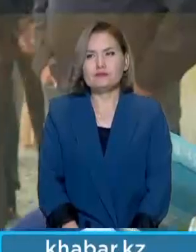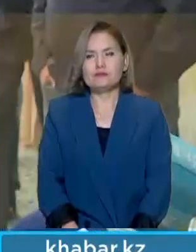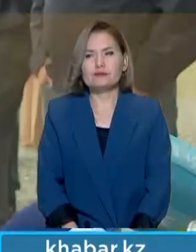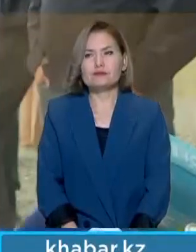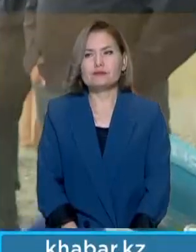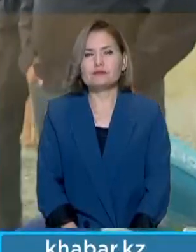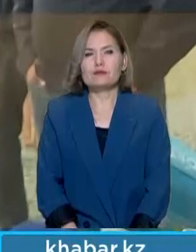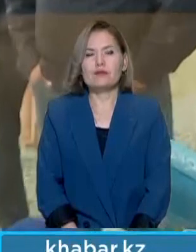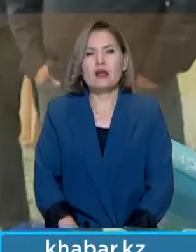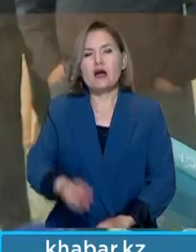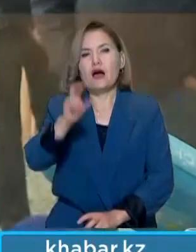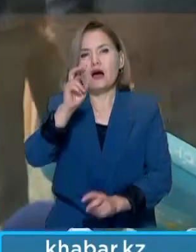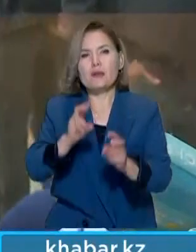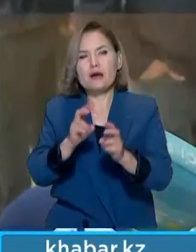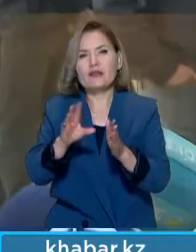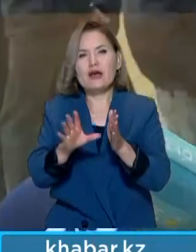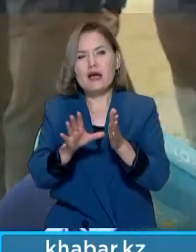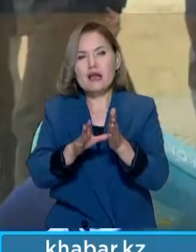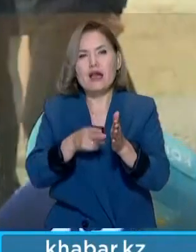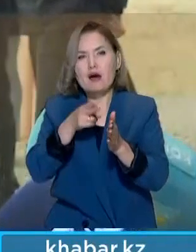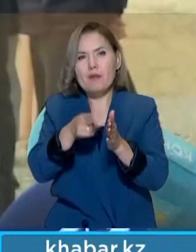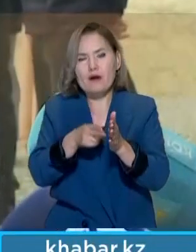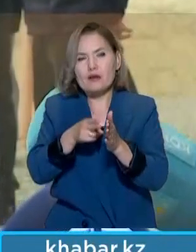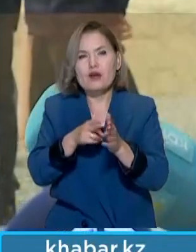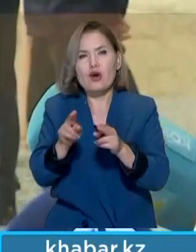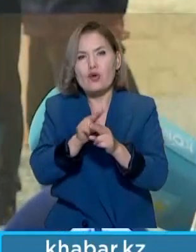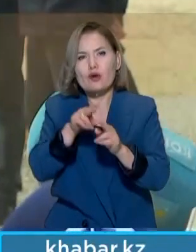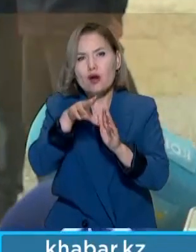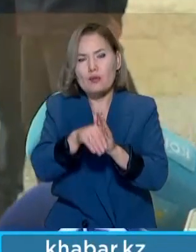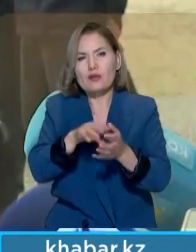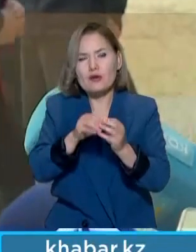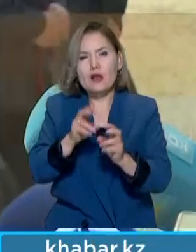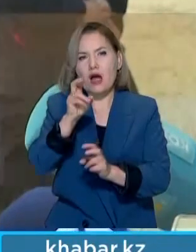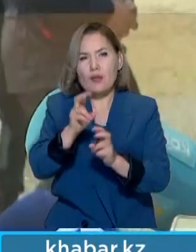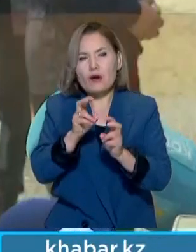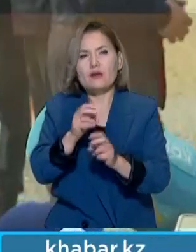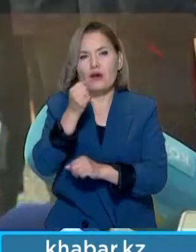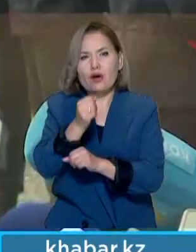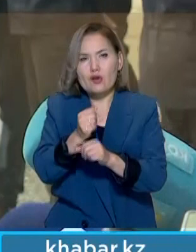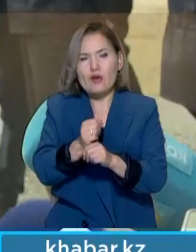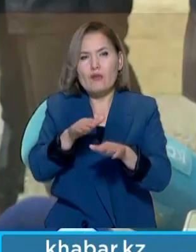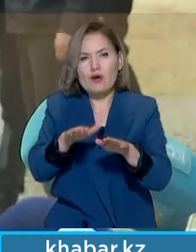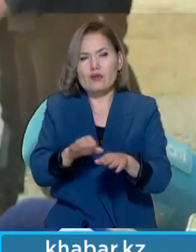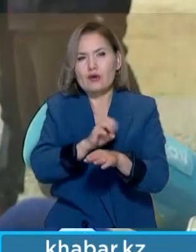Завод стоит. Завод осындағы электровоз жөндеу зауытының жанынан салынады. Кәсіби мамандар да сол жерден тартылады. Оның